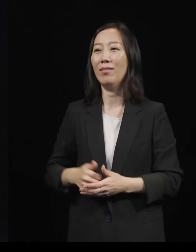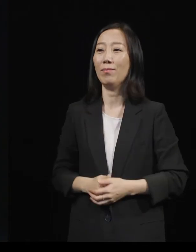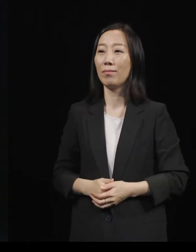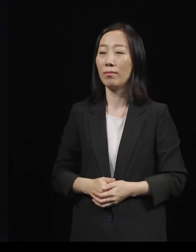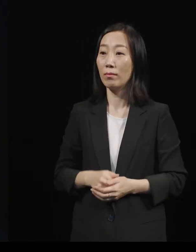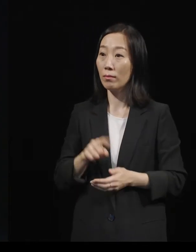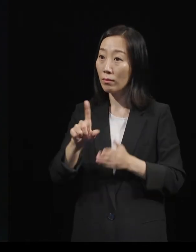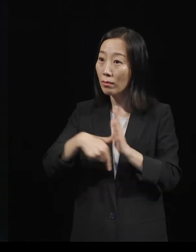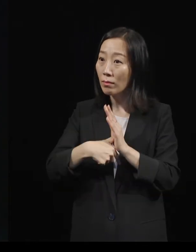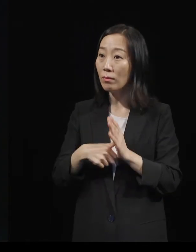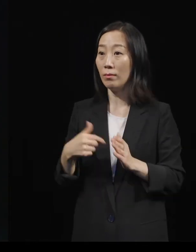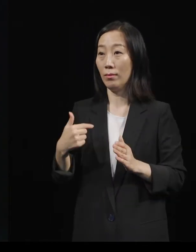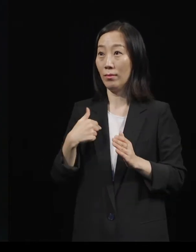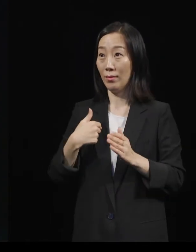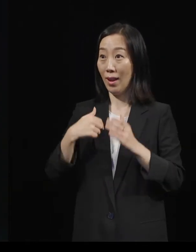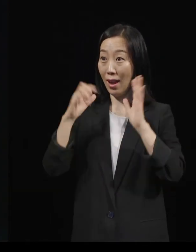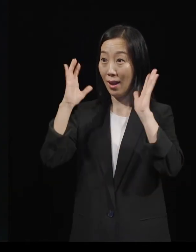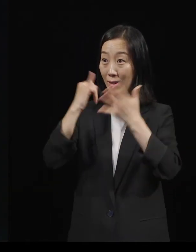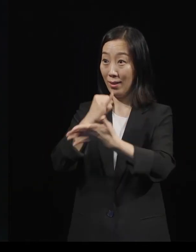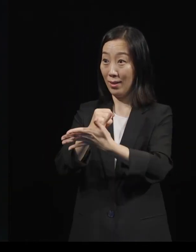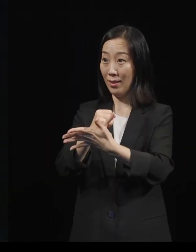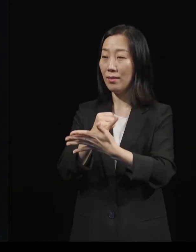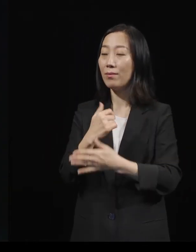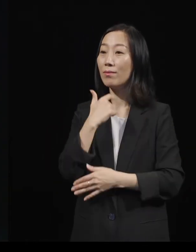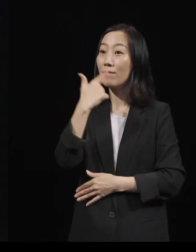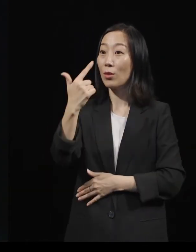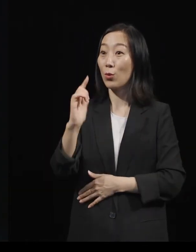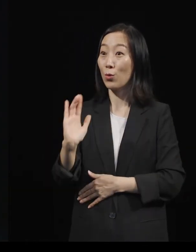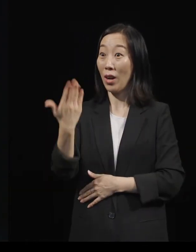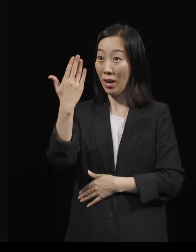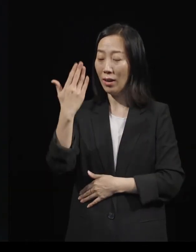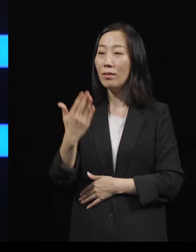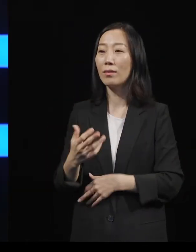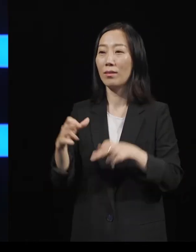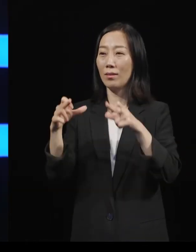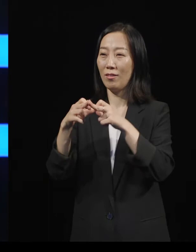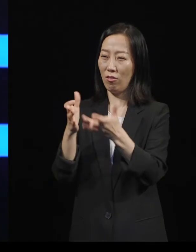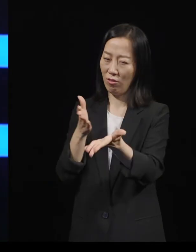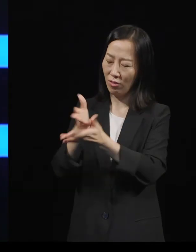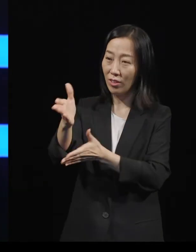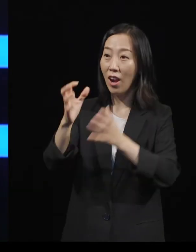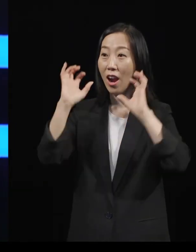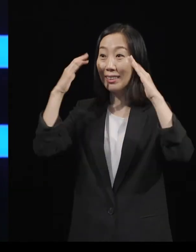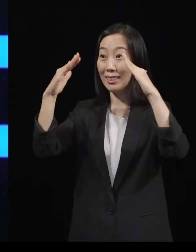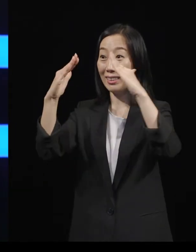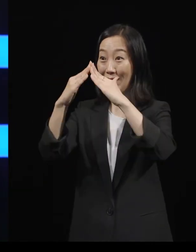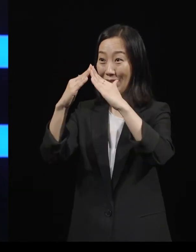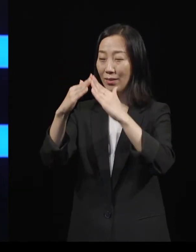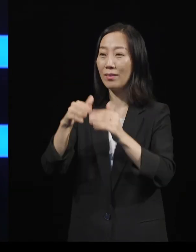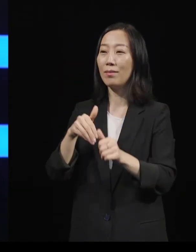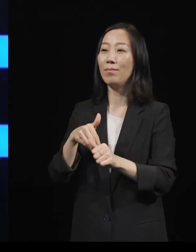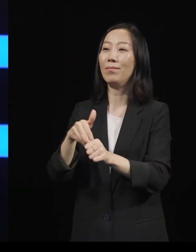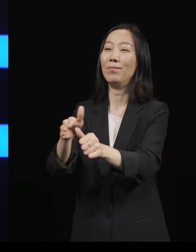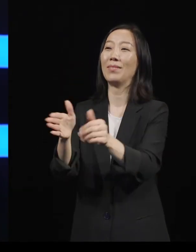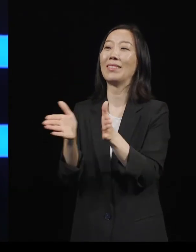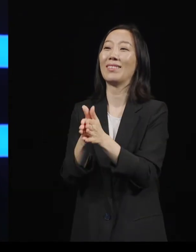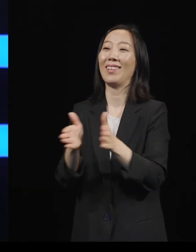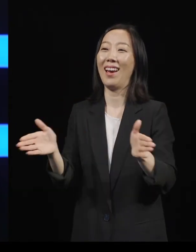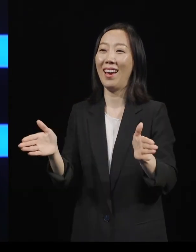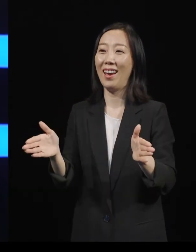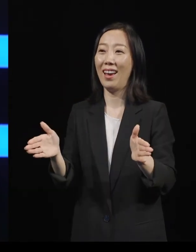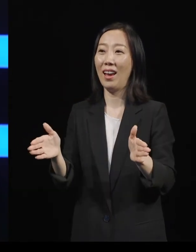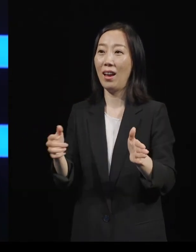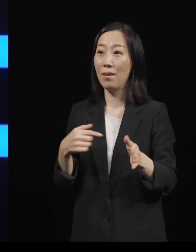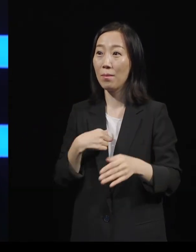그러던 저희 아이가 6살이 돼서 장애전담 어린이집을 다니기 시작했습니다. 저는 사실은